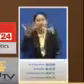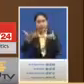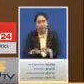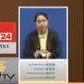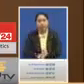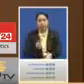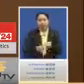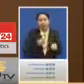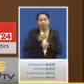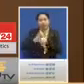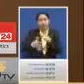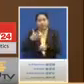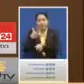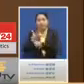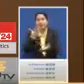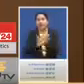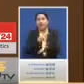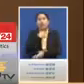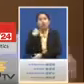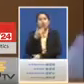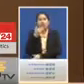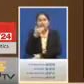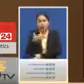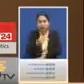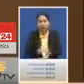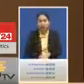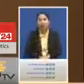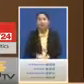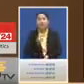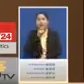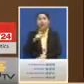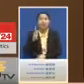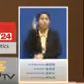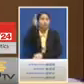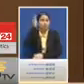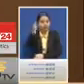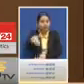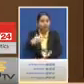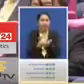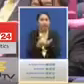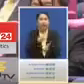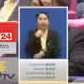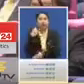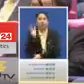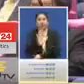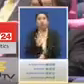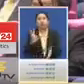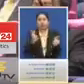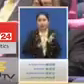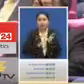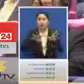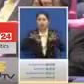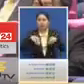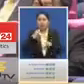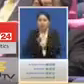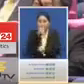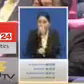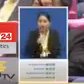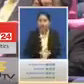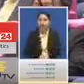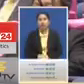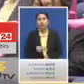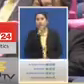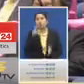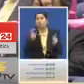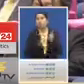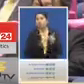ขาดดุลตลอดแล้ว4ปีต่อไปนี้ที่ท่านอยู่นี่ท่านกล้ารับประกันไหมว่าจะไม่ขาดดุลบอกเลยครับถ้าท่านไม่กล้